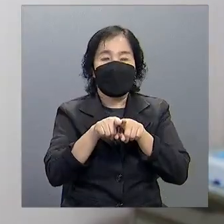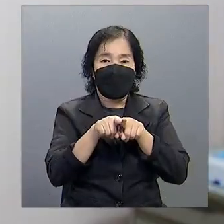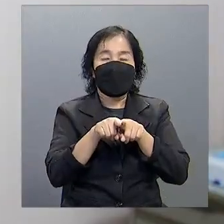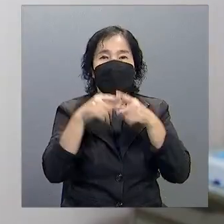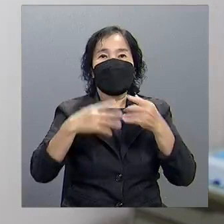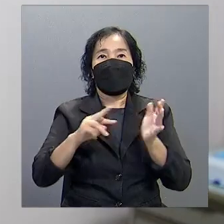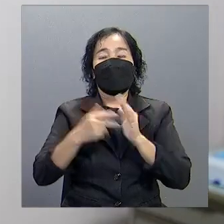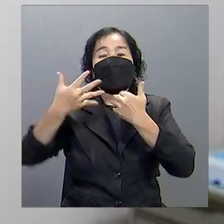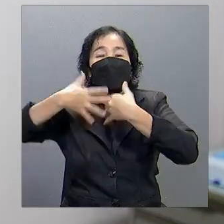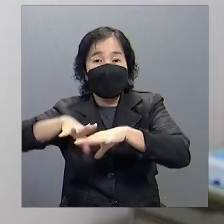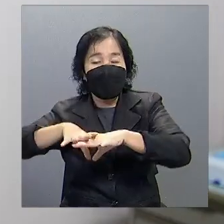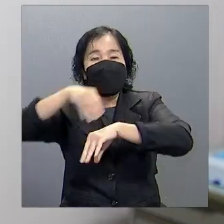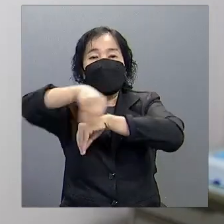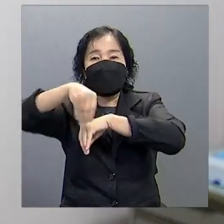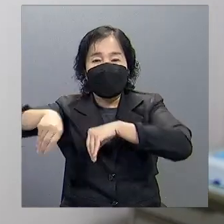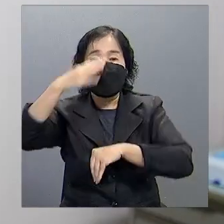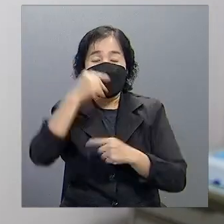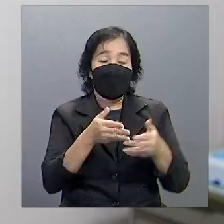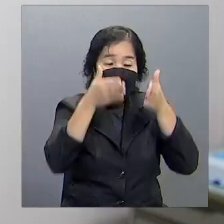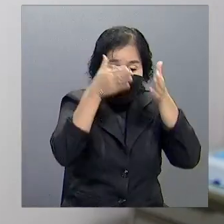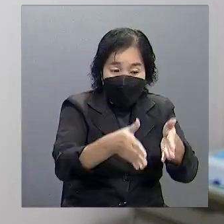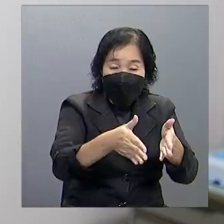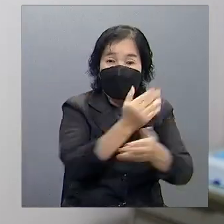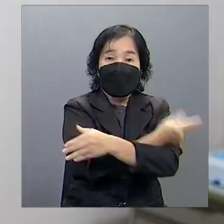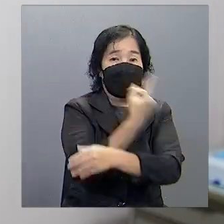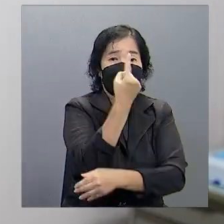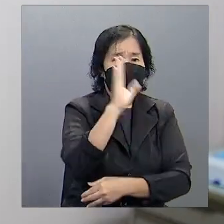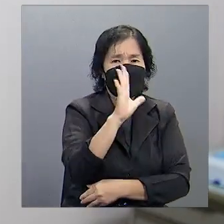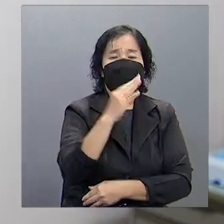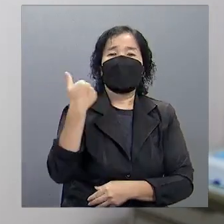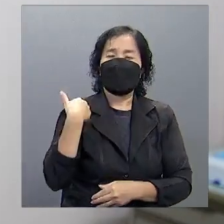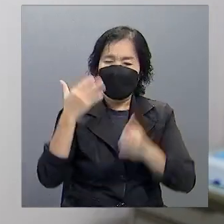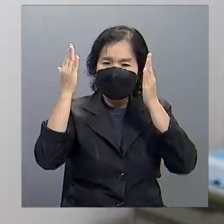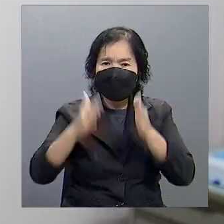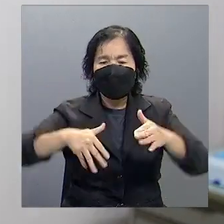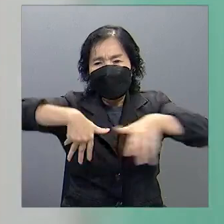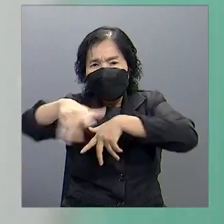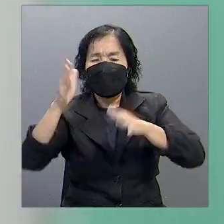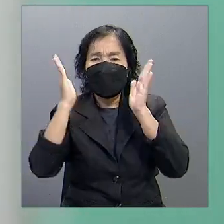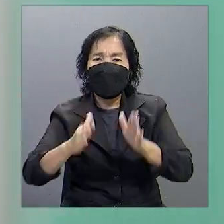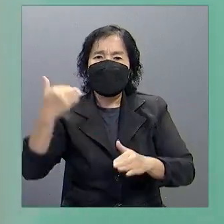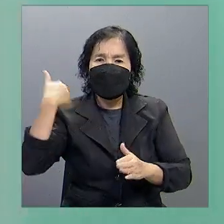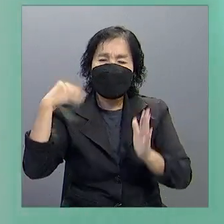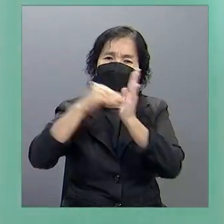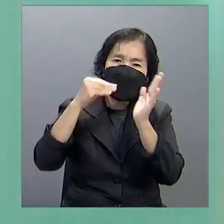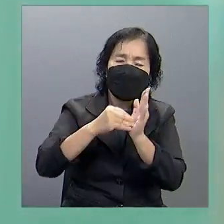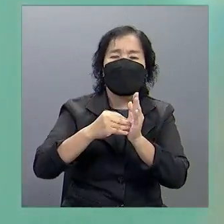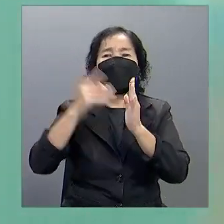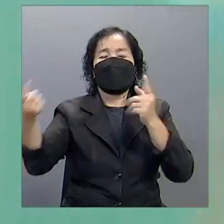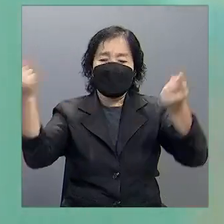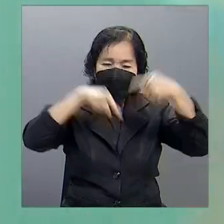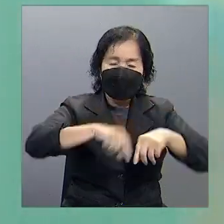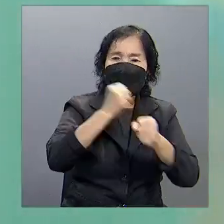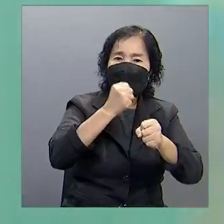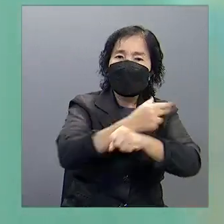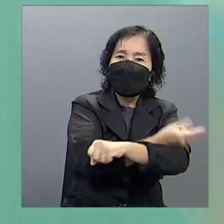พาะประชากรในพื้นที่เรามีประชากรที่มาแฝงทำงานเป็นนักท่องเที่ยวการสื่อสารต้องค่อนข้างจะรวด